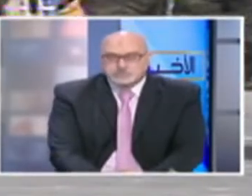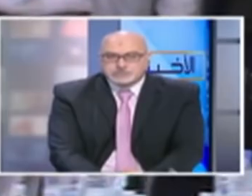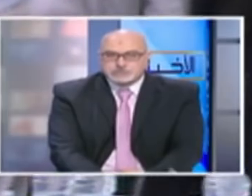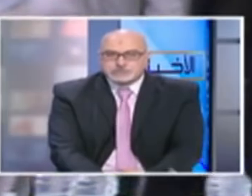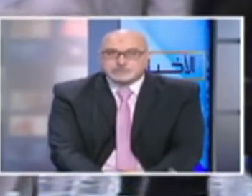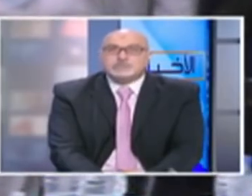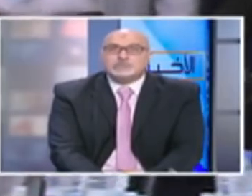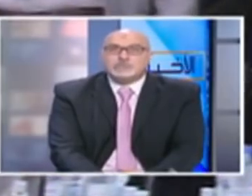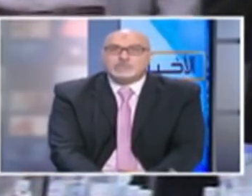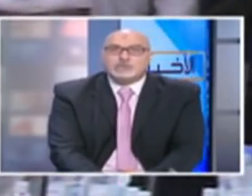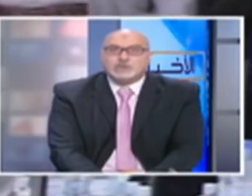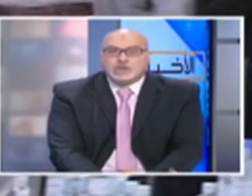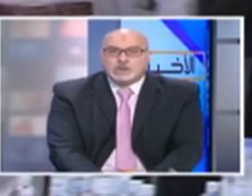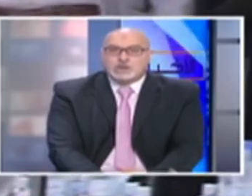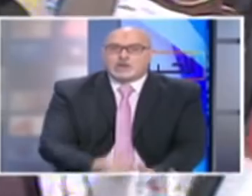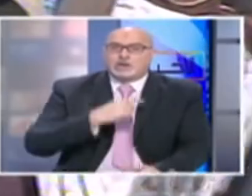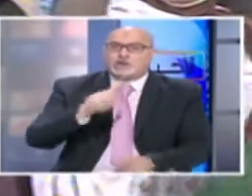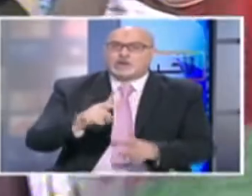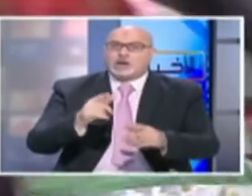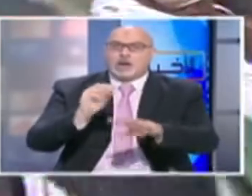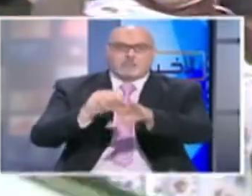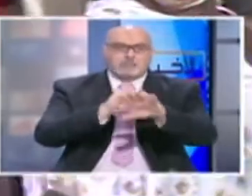جديدة. نحن دعاة سلام